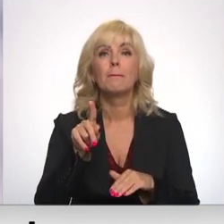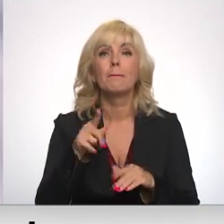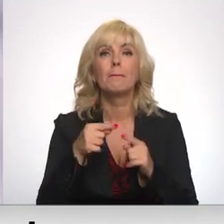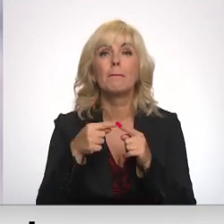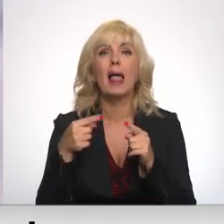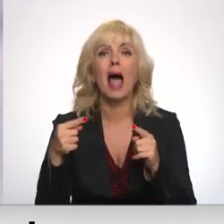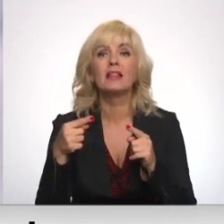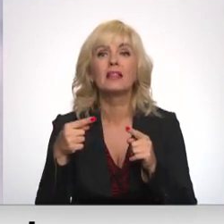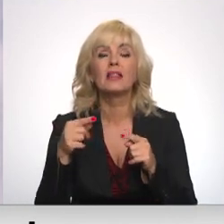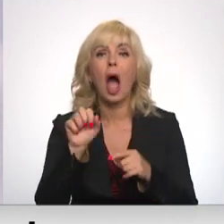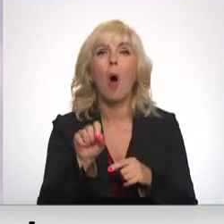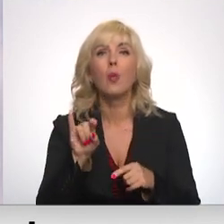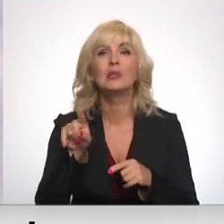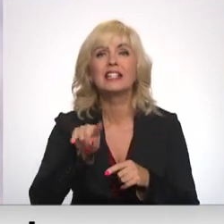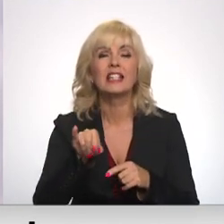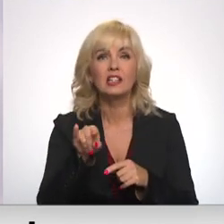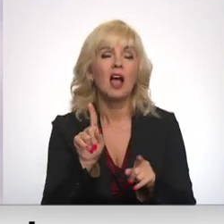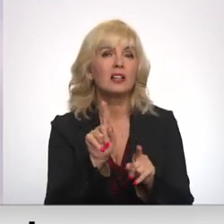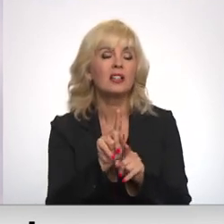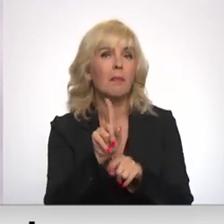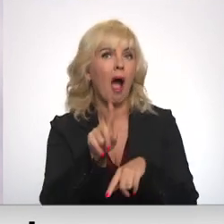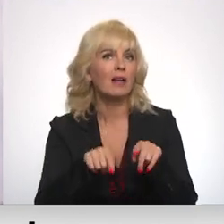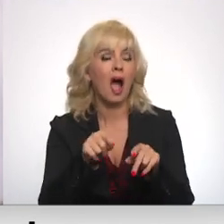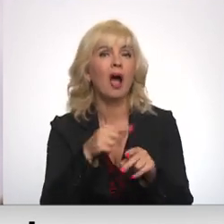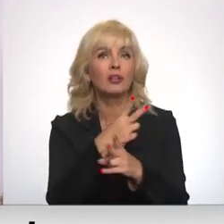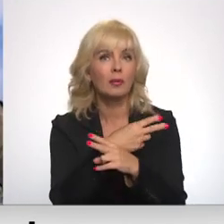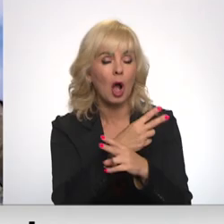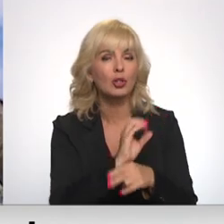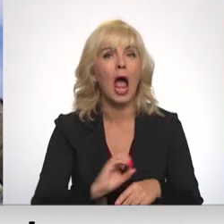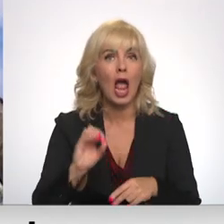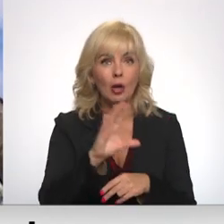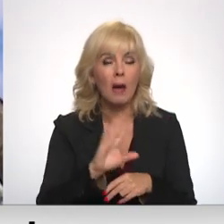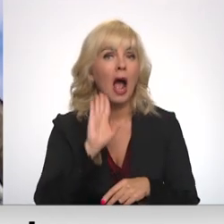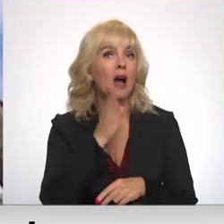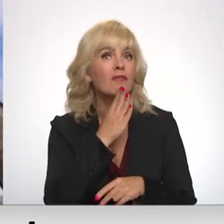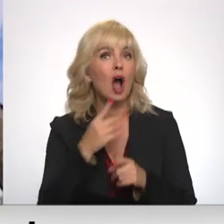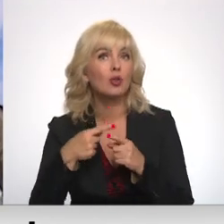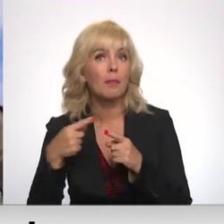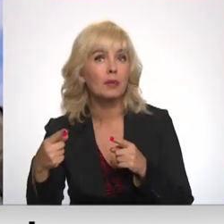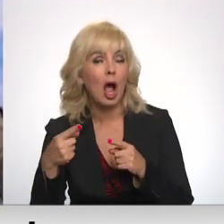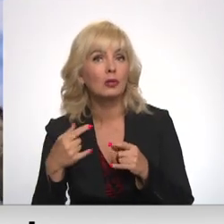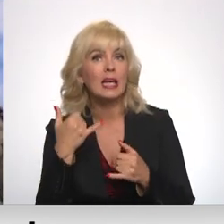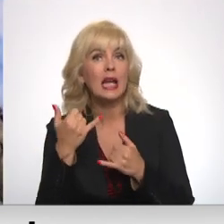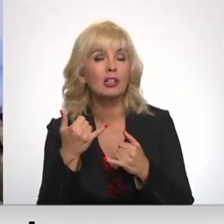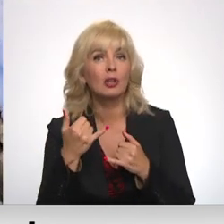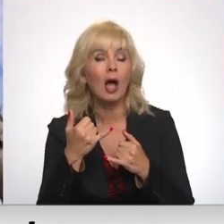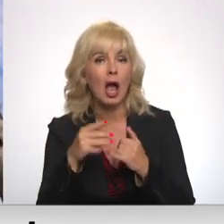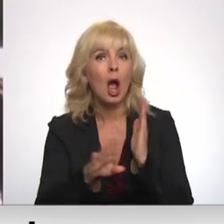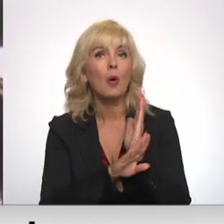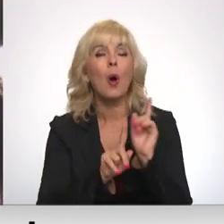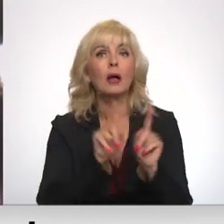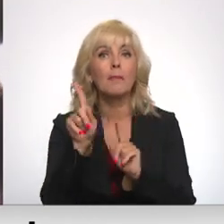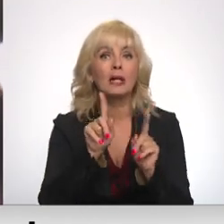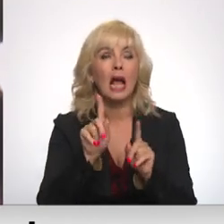paslēpies. Latvijā reti sastopamie sikspārņi Eiropas platauši vasaras periodā visvairāk iecienījuši priedes, dienas